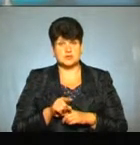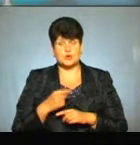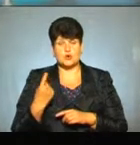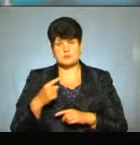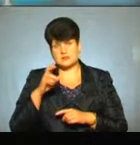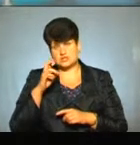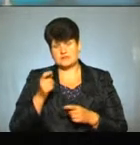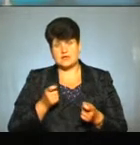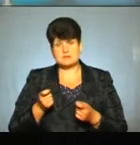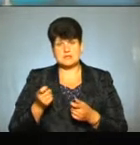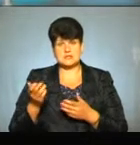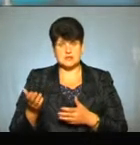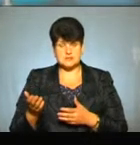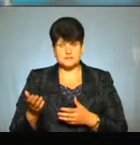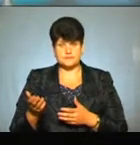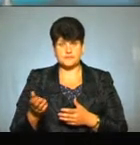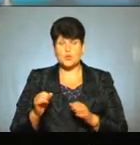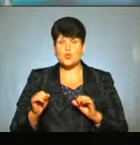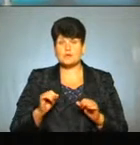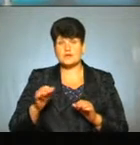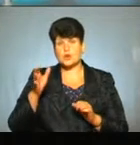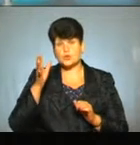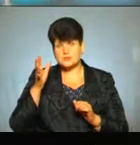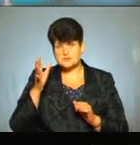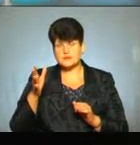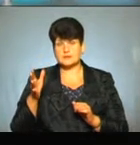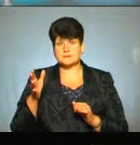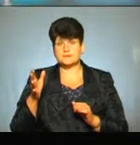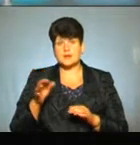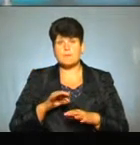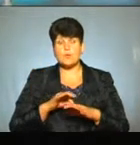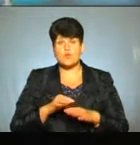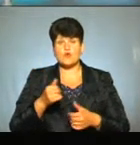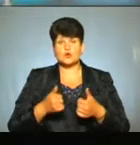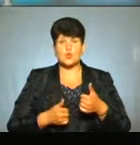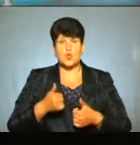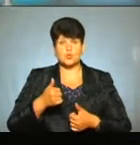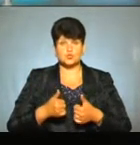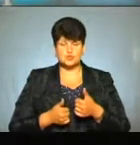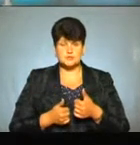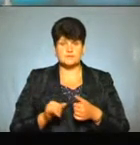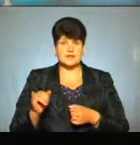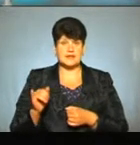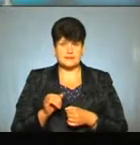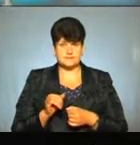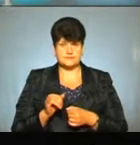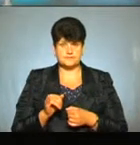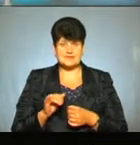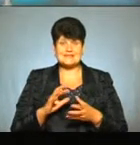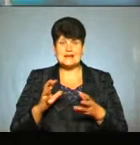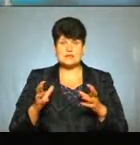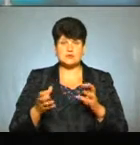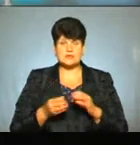призначає обласна державна адміністрація. Тобто управління освіти і науки проводить конкурс, і